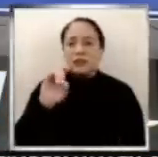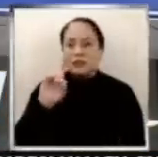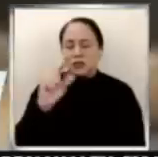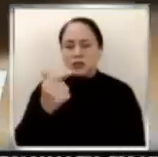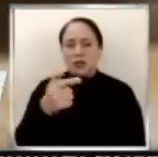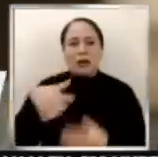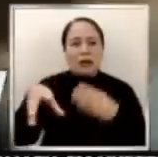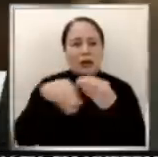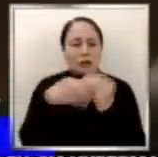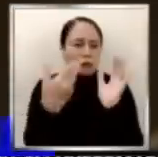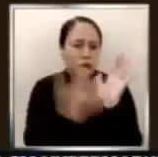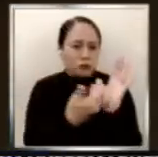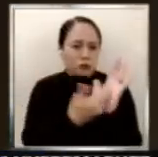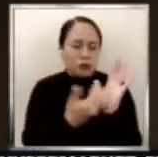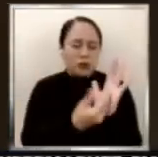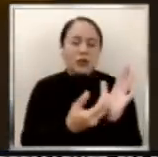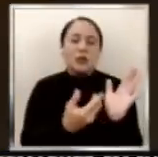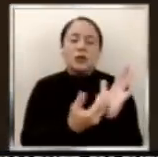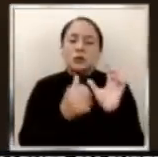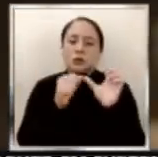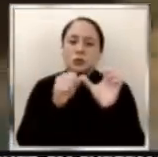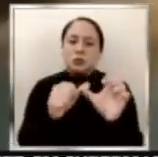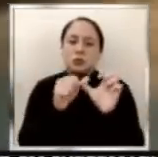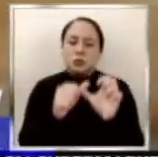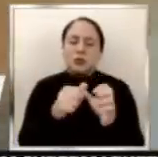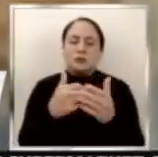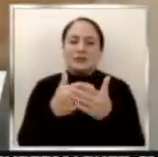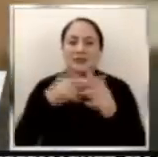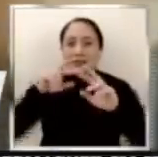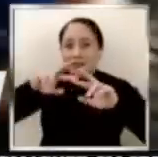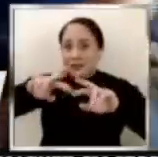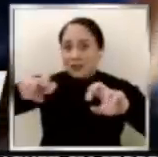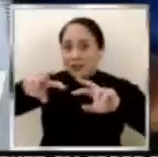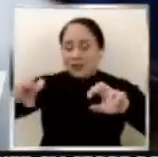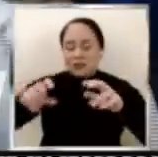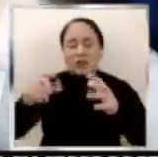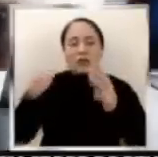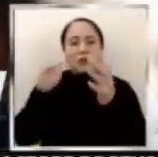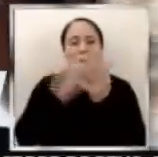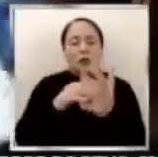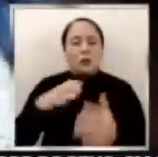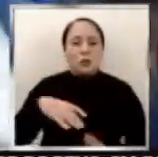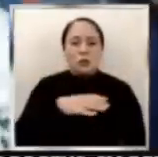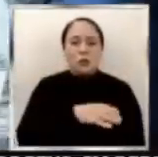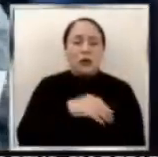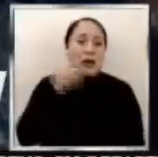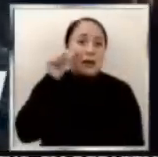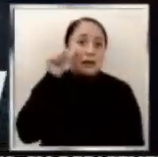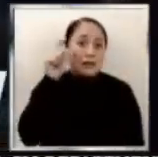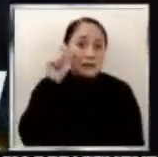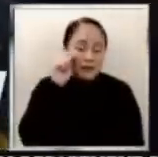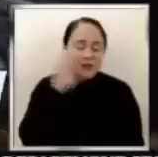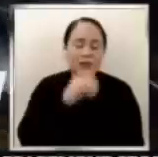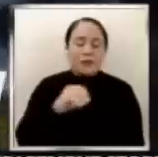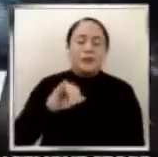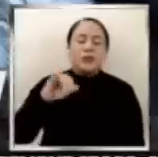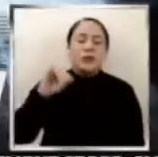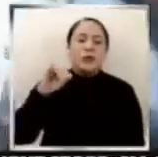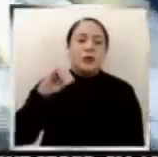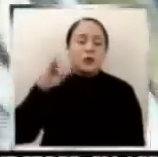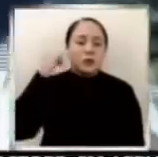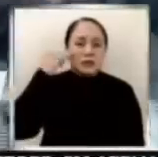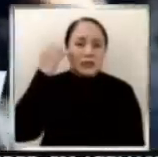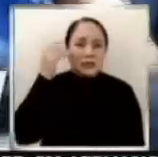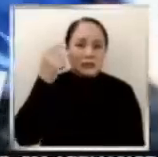ebidensya sa pagpapatuloy sa preliminary investigation laban kina Congressman Arnie Teves at Jose Guimarangan para sa